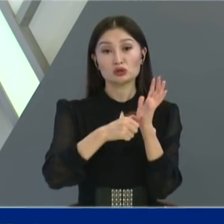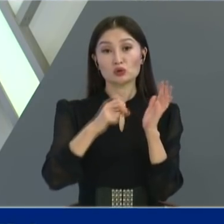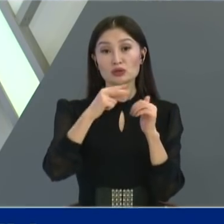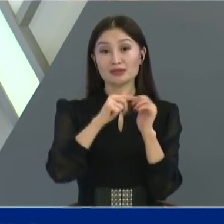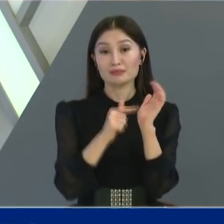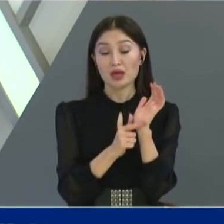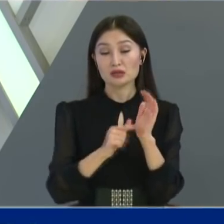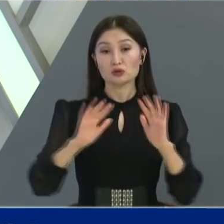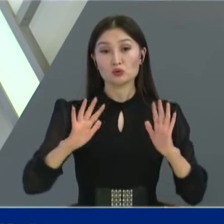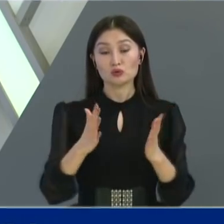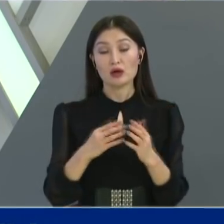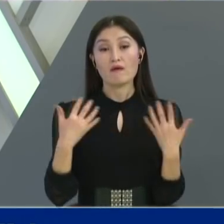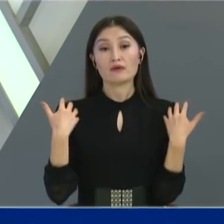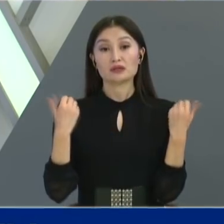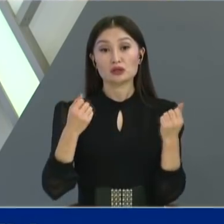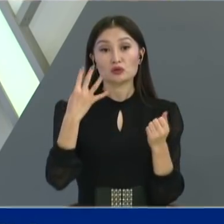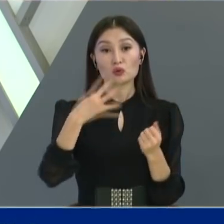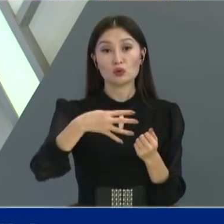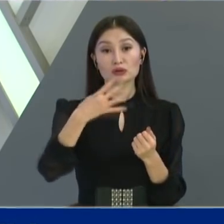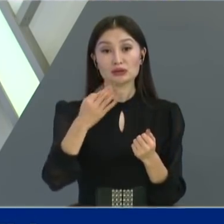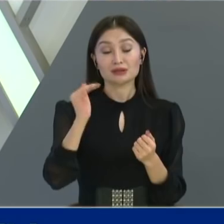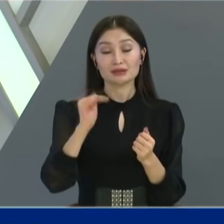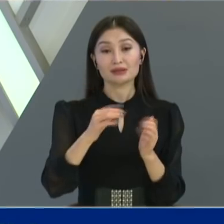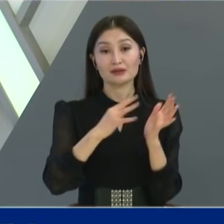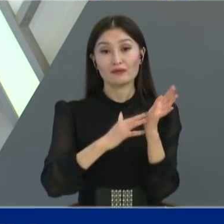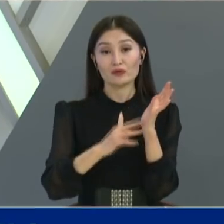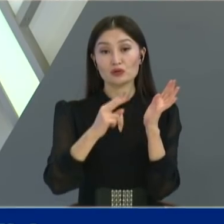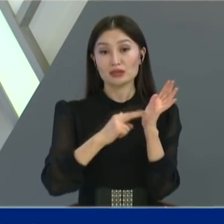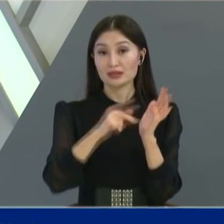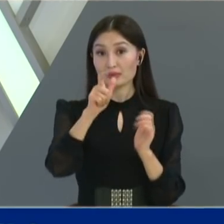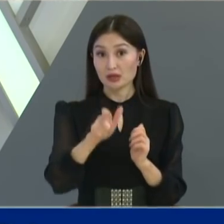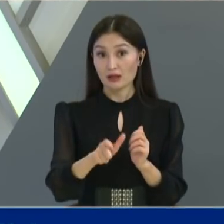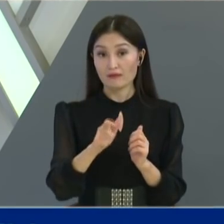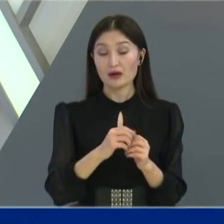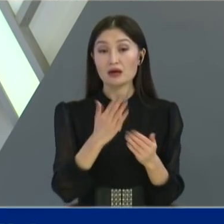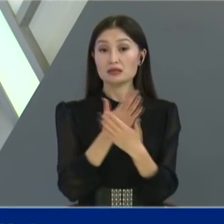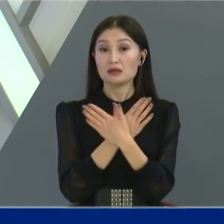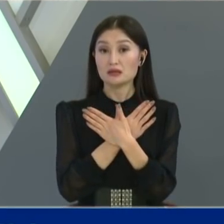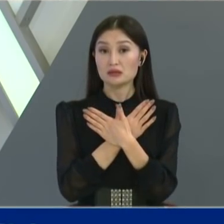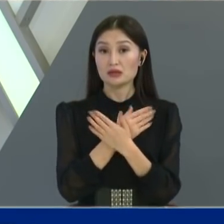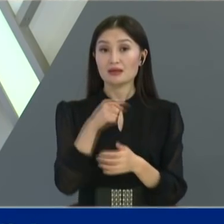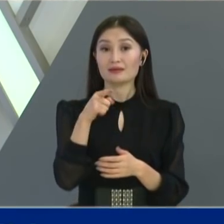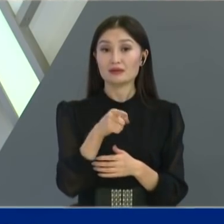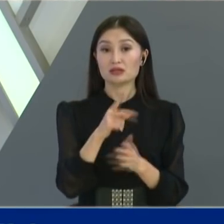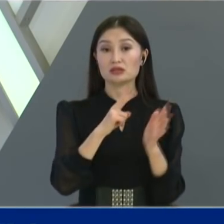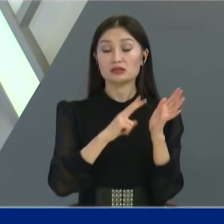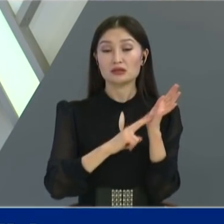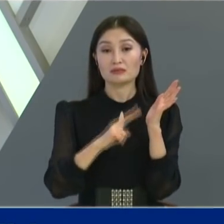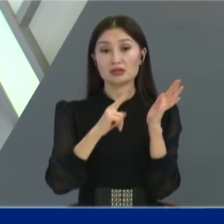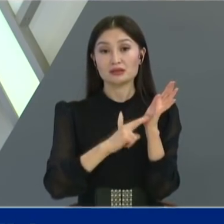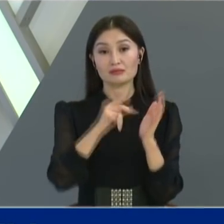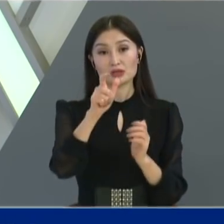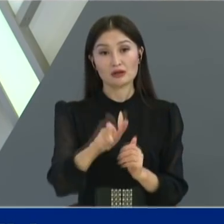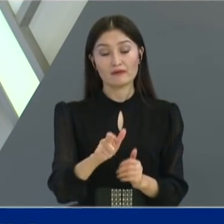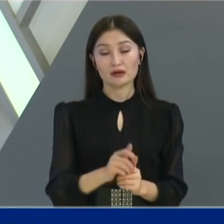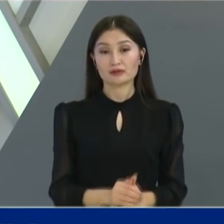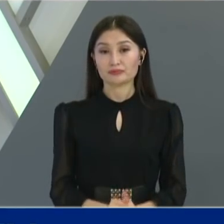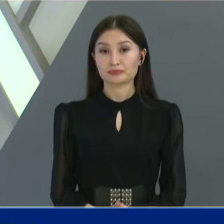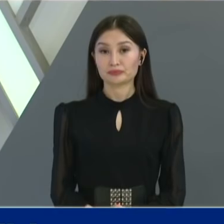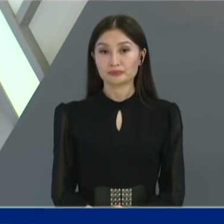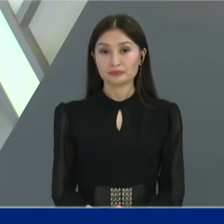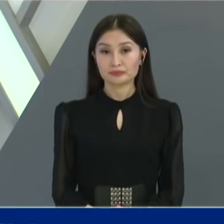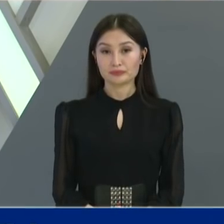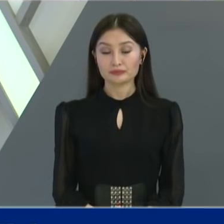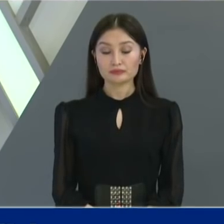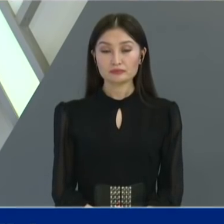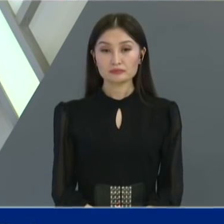случаев заражения, выздоровели 44 097 пациентов, скончались 1077 человек. Елисей